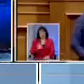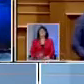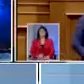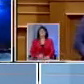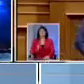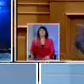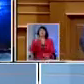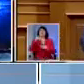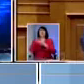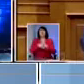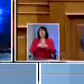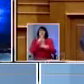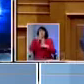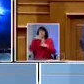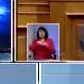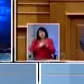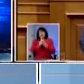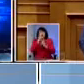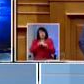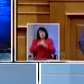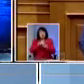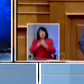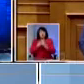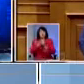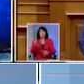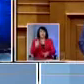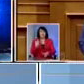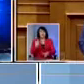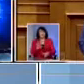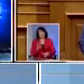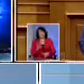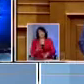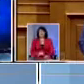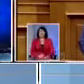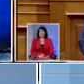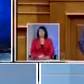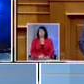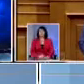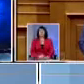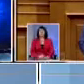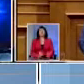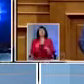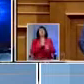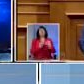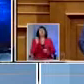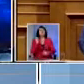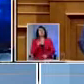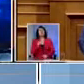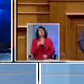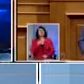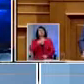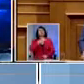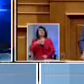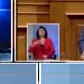Διαφοροποιήθηκαν ο κύριος Λικούδης, ο κύριος Βανέλης, ο κύριος Σαριανός. Και ο κύριος Φωτήλας ακούγεται ότι... ήδη